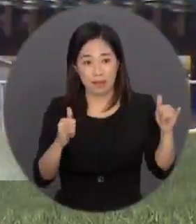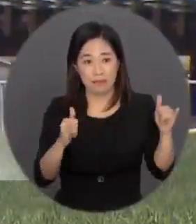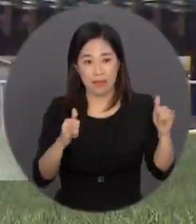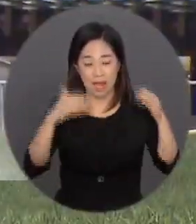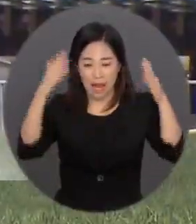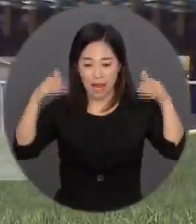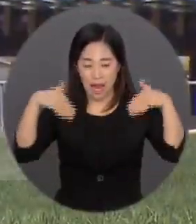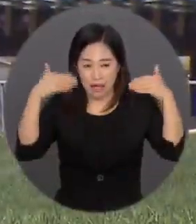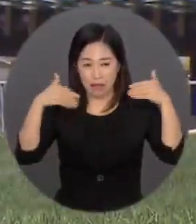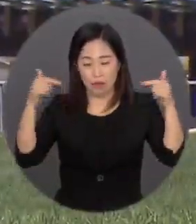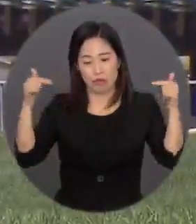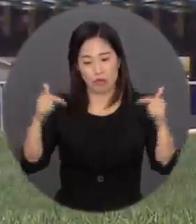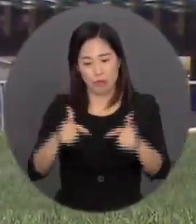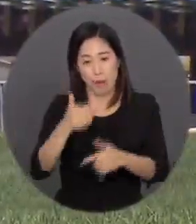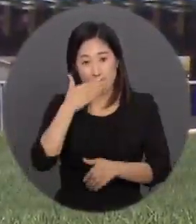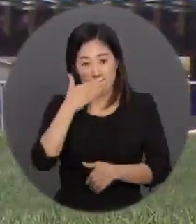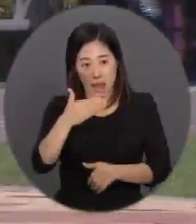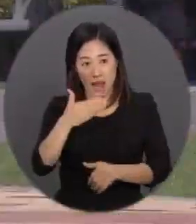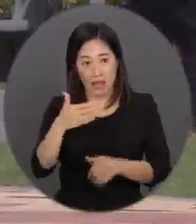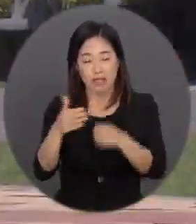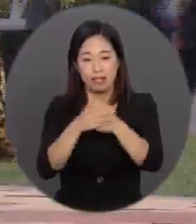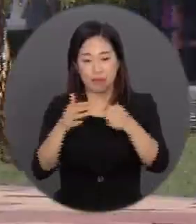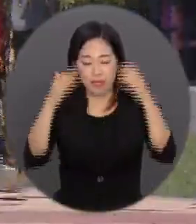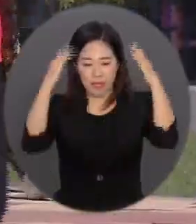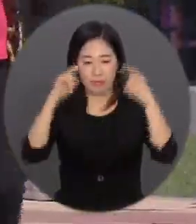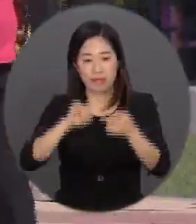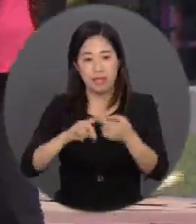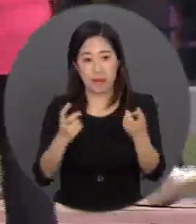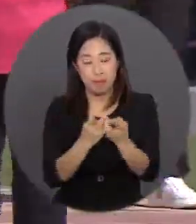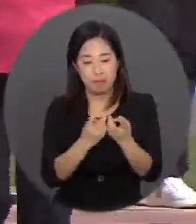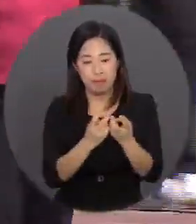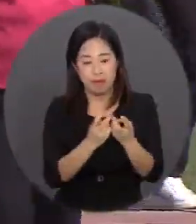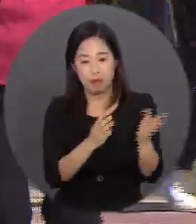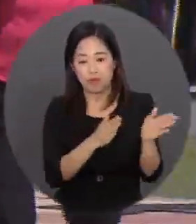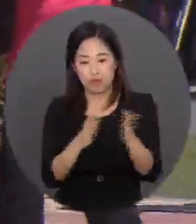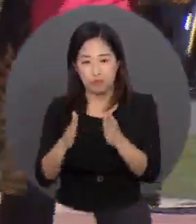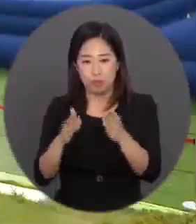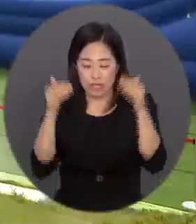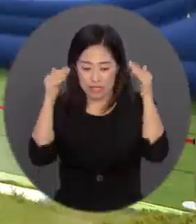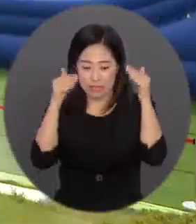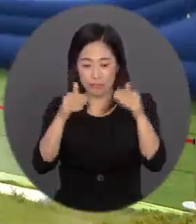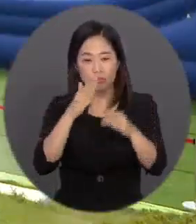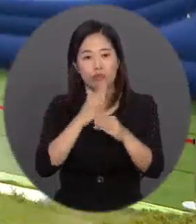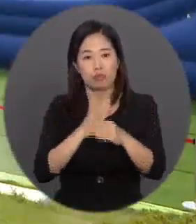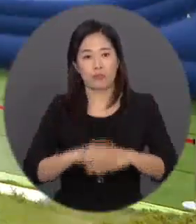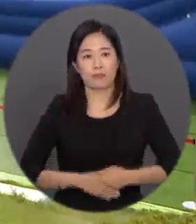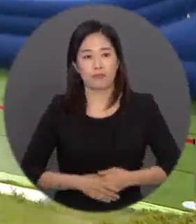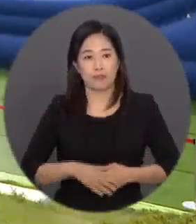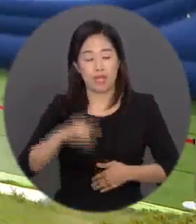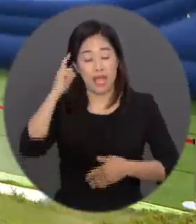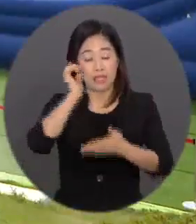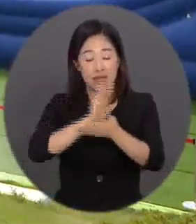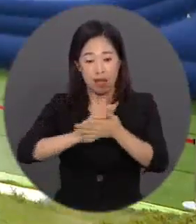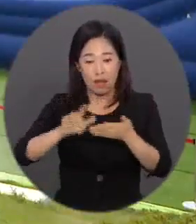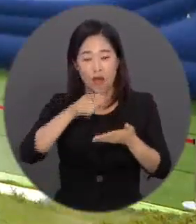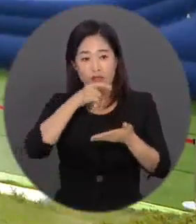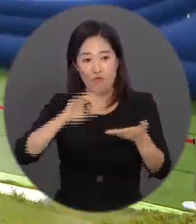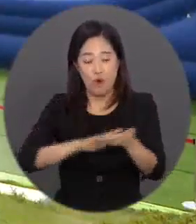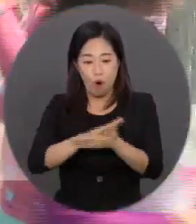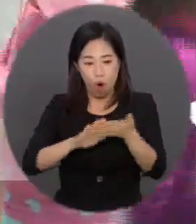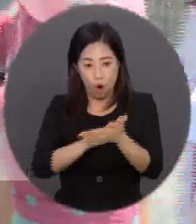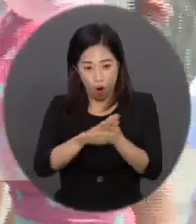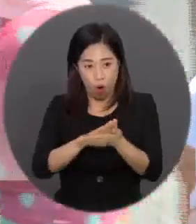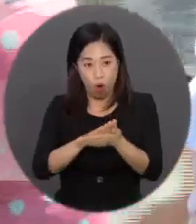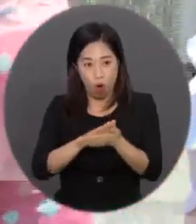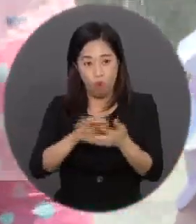저조로 이어질 수 있기 때문에 무엇보다 여름철 대책 마련에 주력해왔습니다. 시원한 물놀이로 피서를 즐길 수